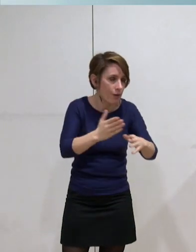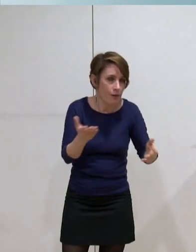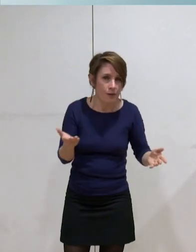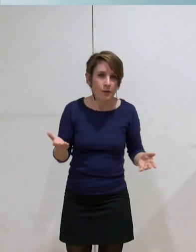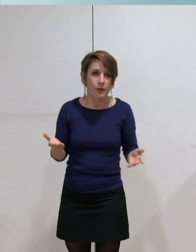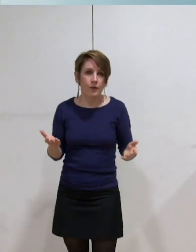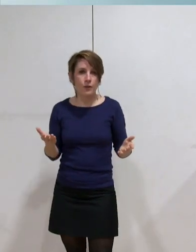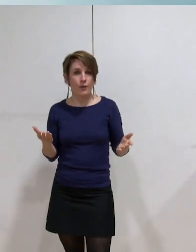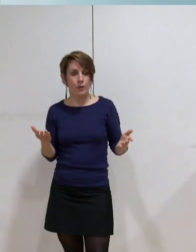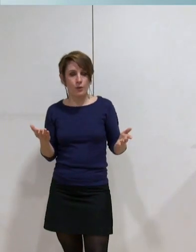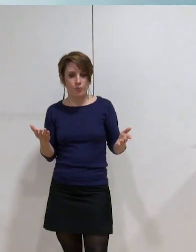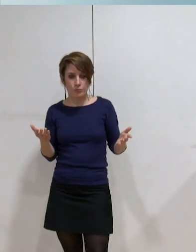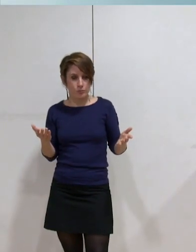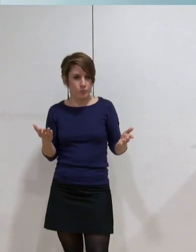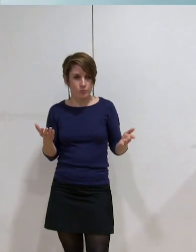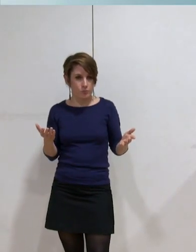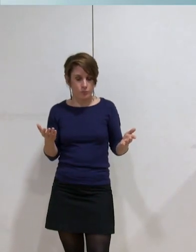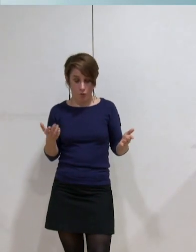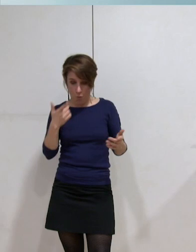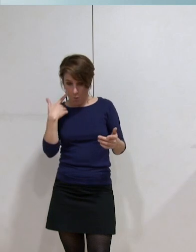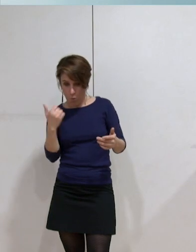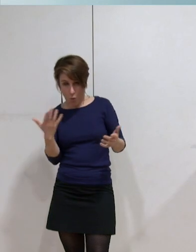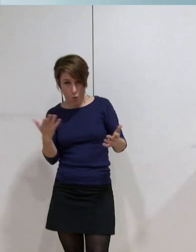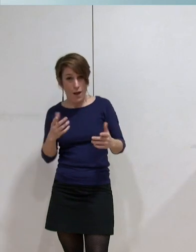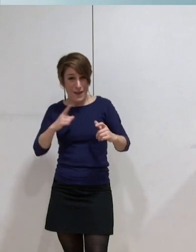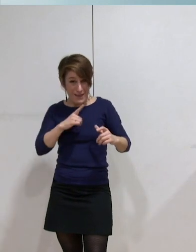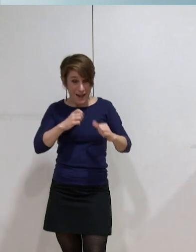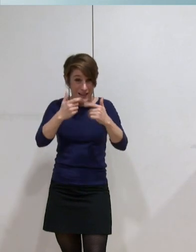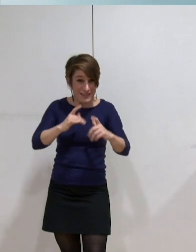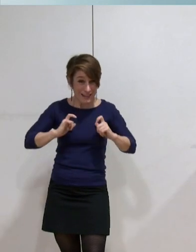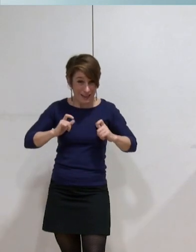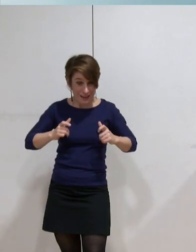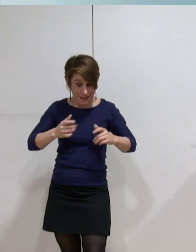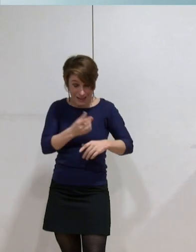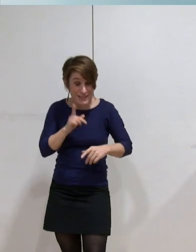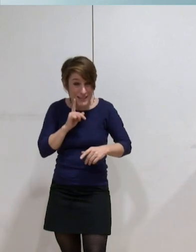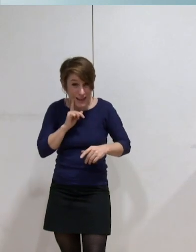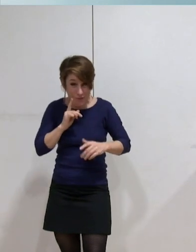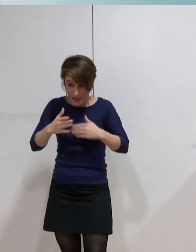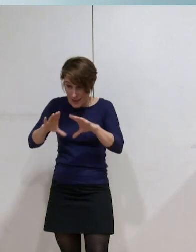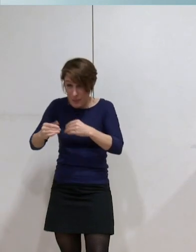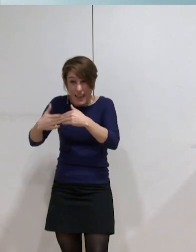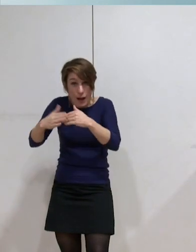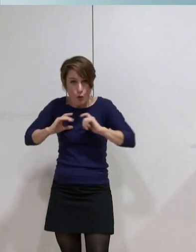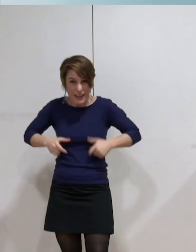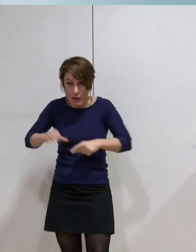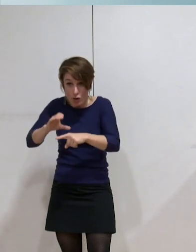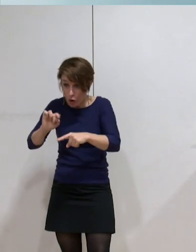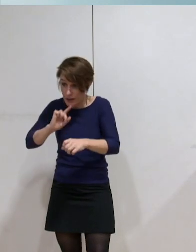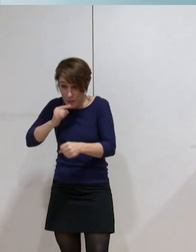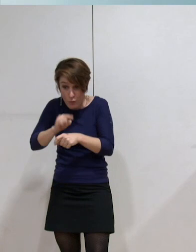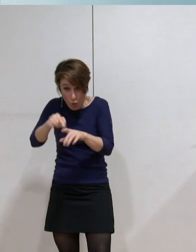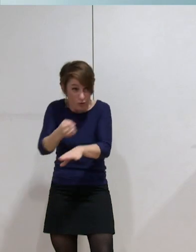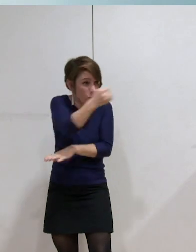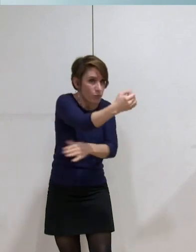a il y a une espèce de poche qui fait qu'il y a une partie des élèves qui sont proches de l'école de Chorier qui vont aller à Valier et du coup nous qu'on demande c'est vu